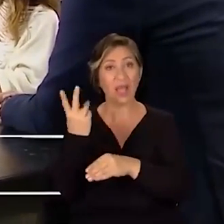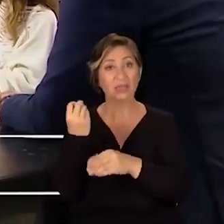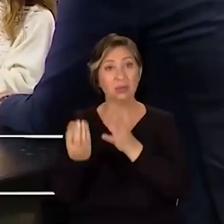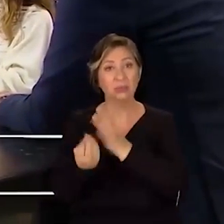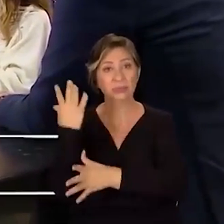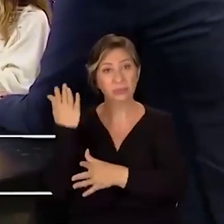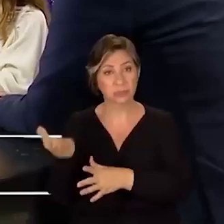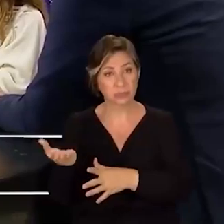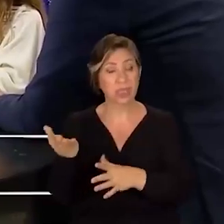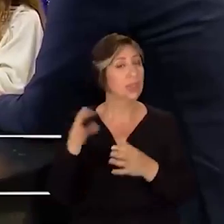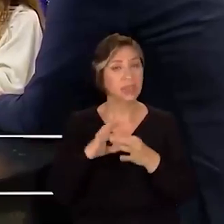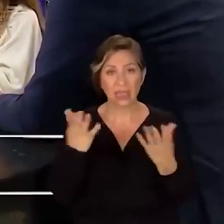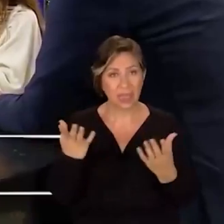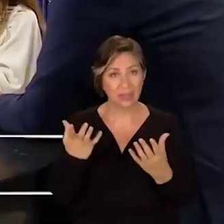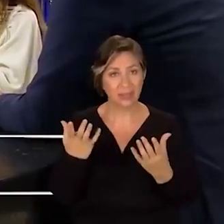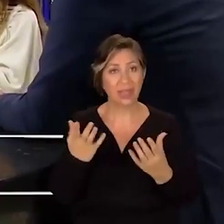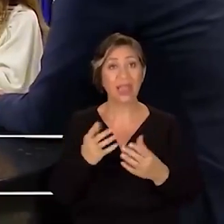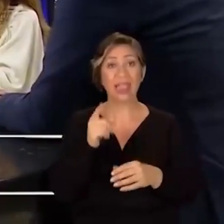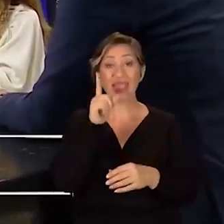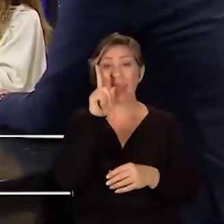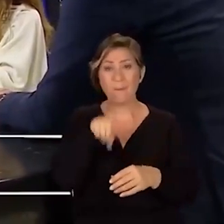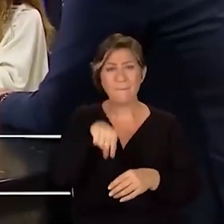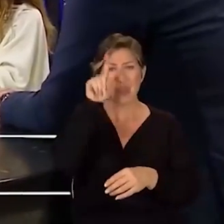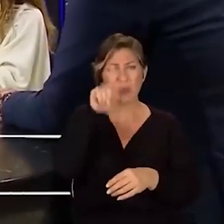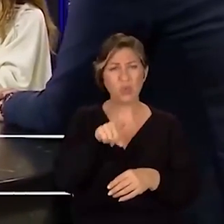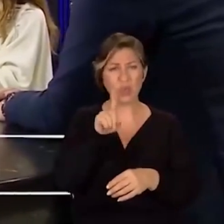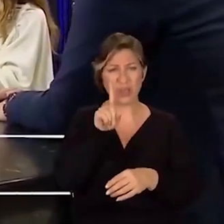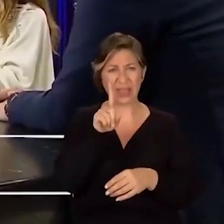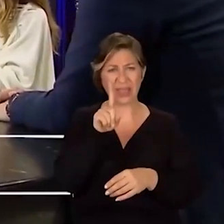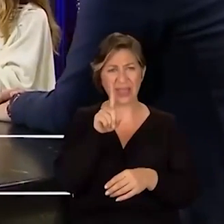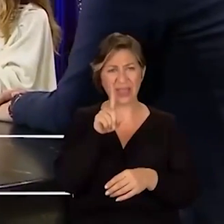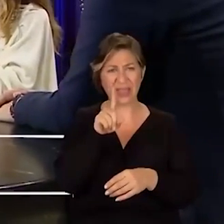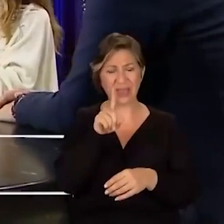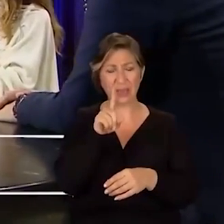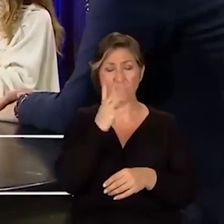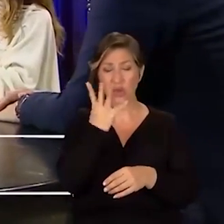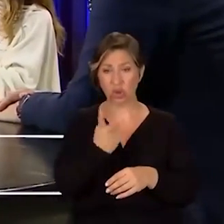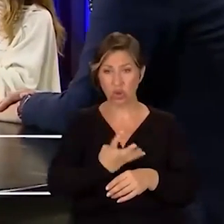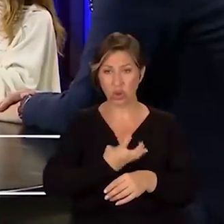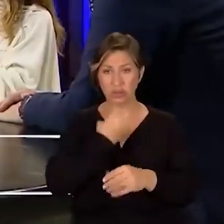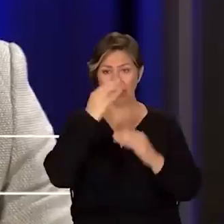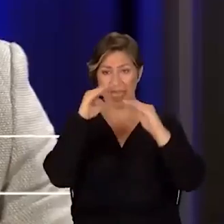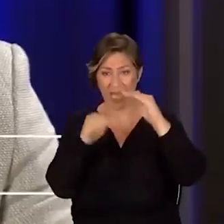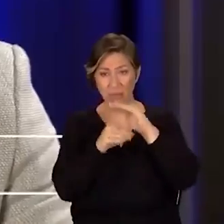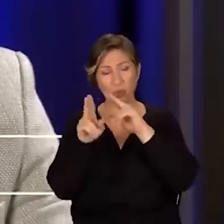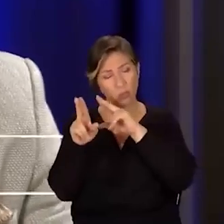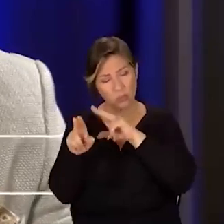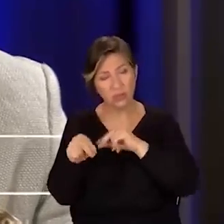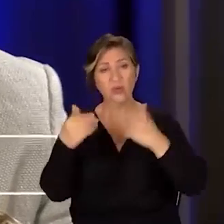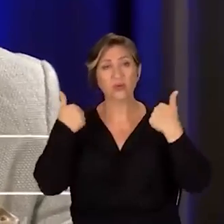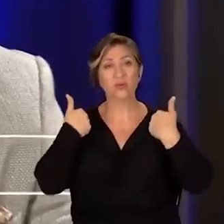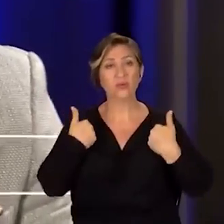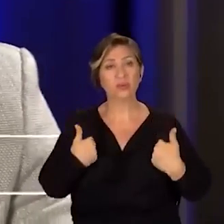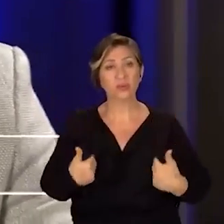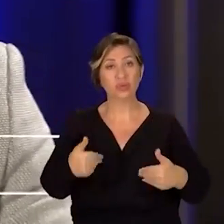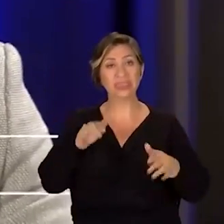Neden? Şundan dolayı. Sadece tek bir gün 4 saatin altında uyursanız,